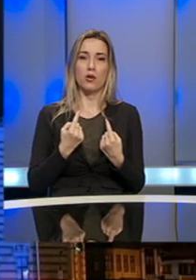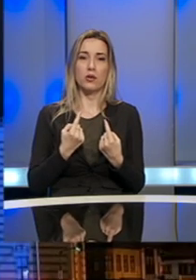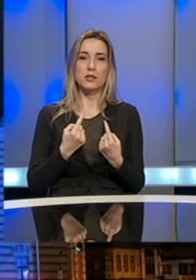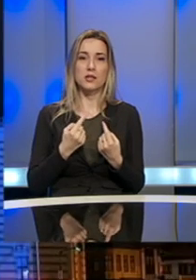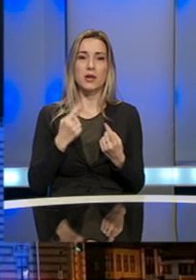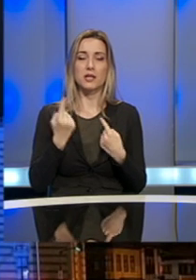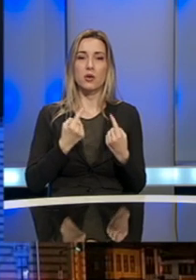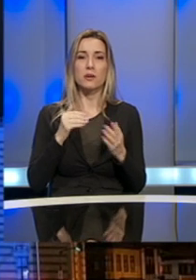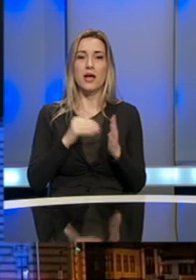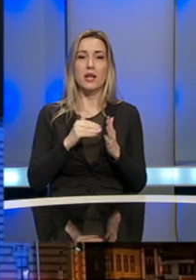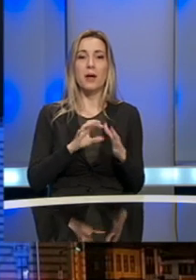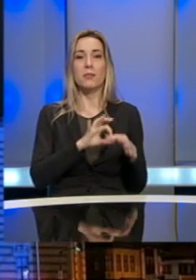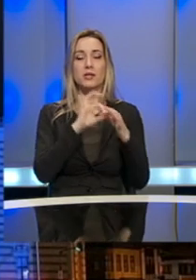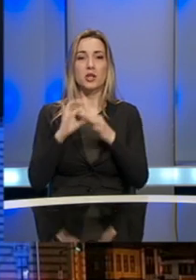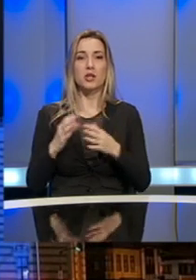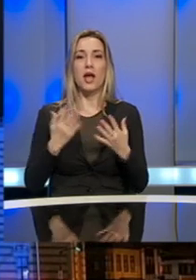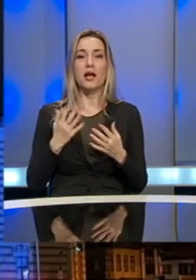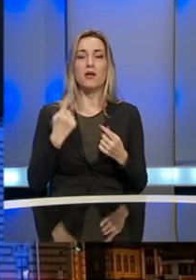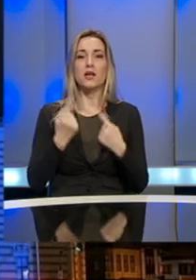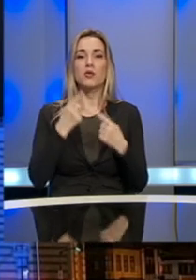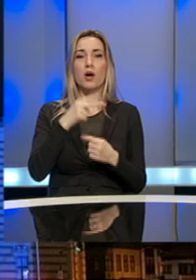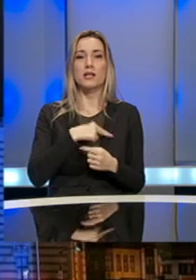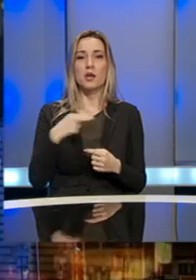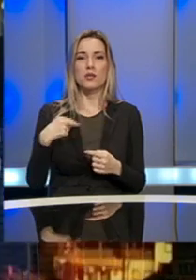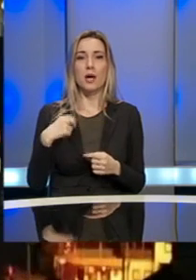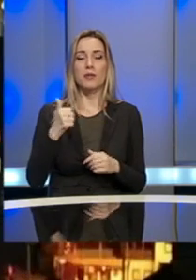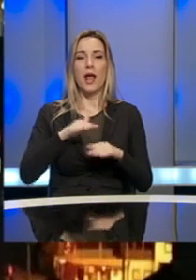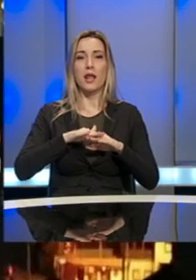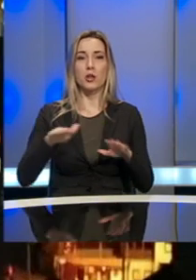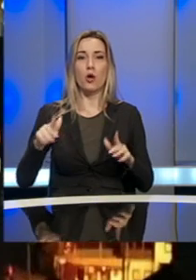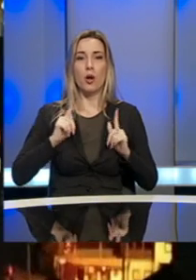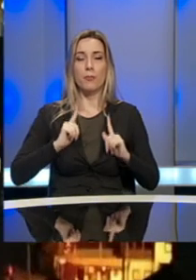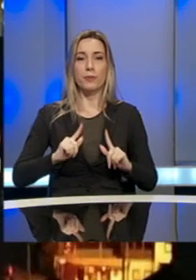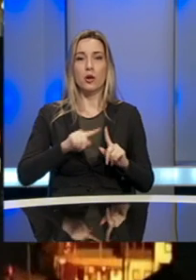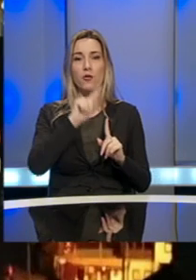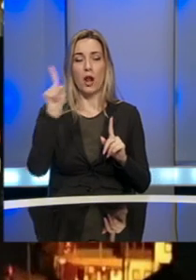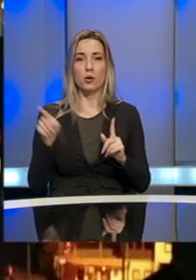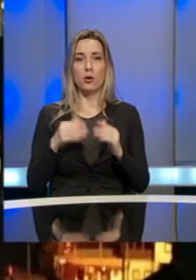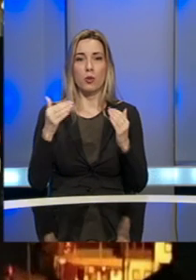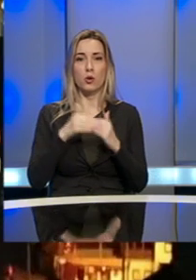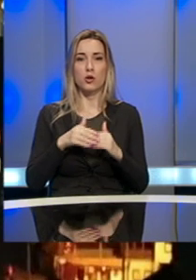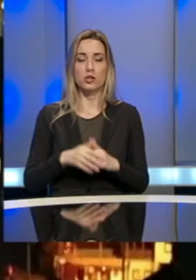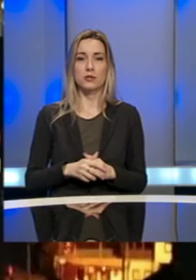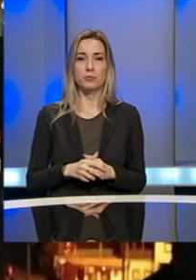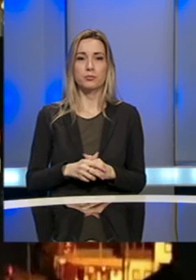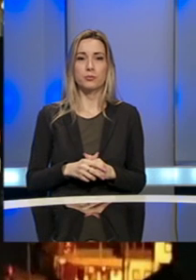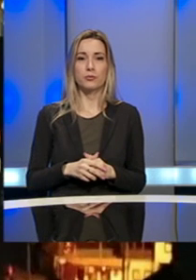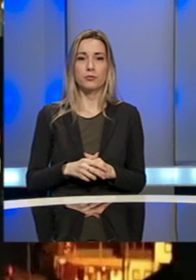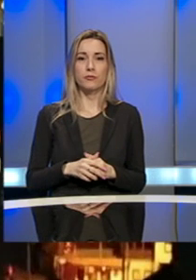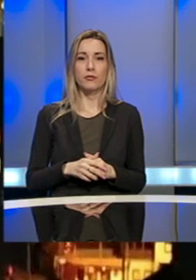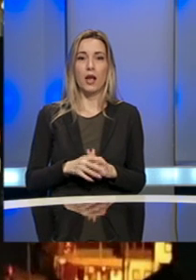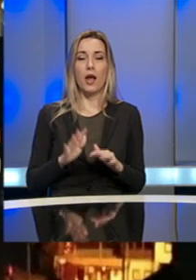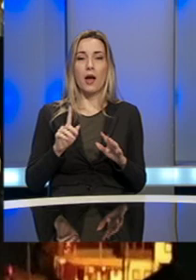a trebali bi češće. Kakva je situacija u Zagrebu? Da li je tlo mirovalo tokom noći? Pa preizgleda da